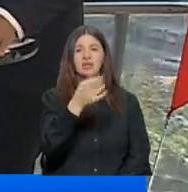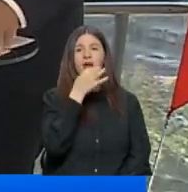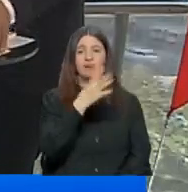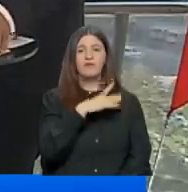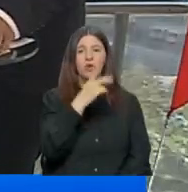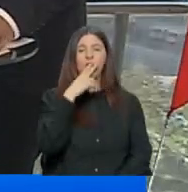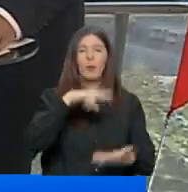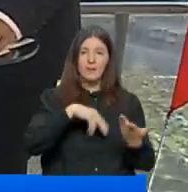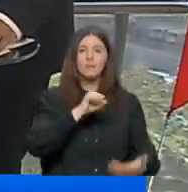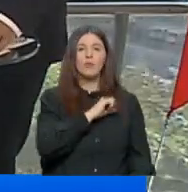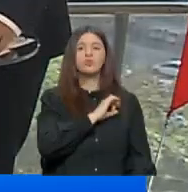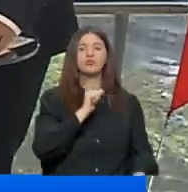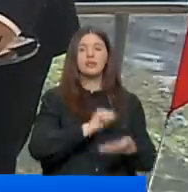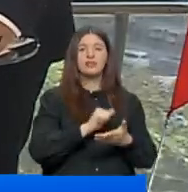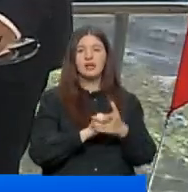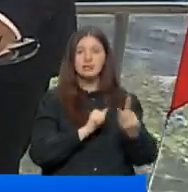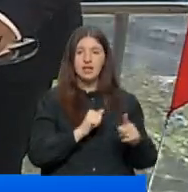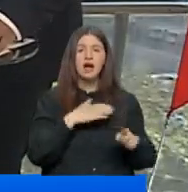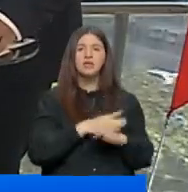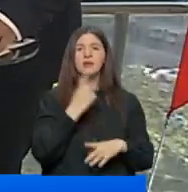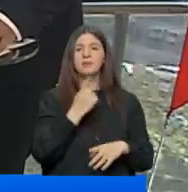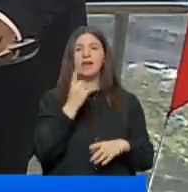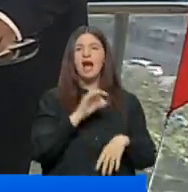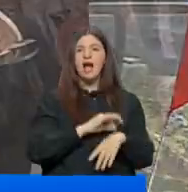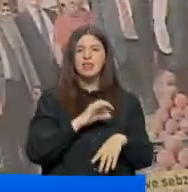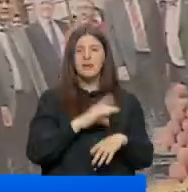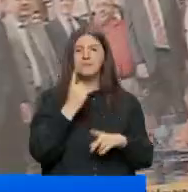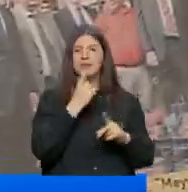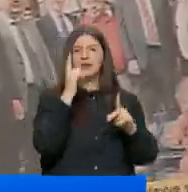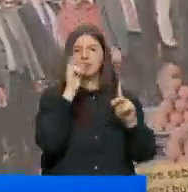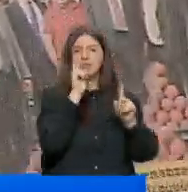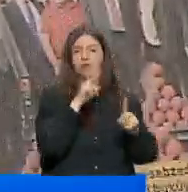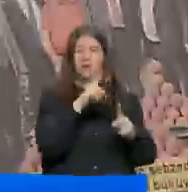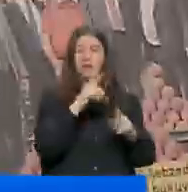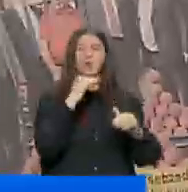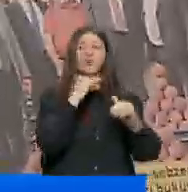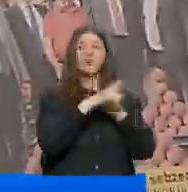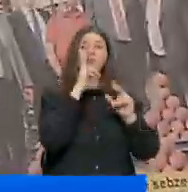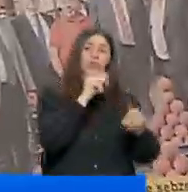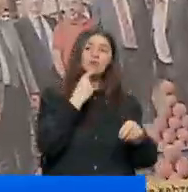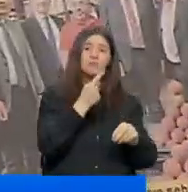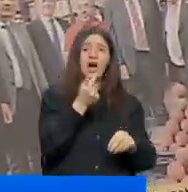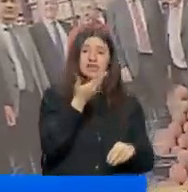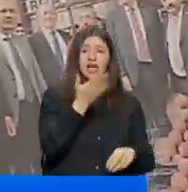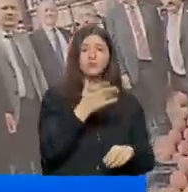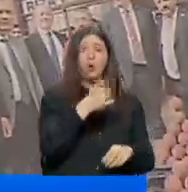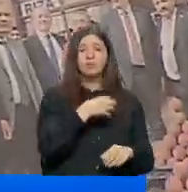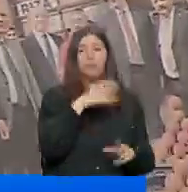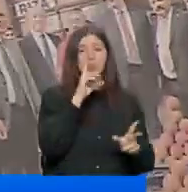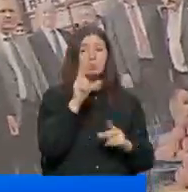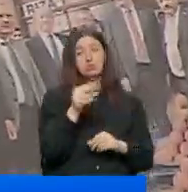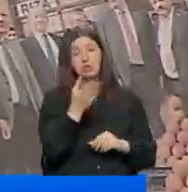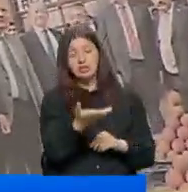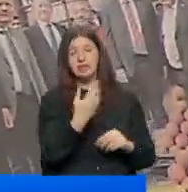haber var, onu da okuyayım Korkusuz Gazetesi'nden. Aslında bir an, bir enstantane, millete uyun demişti, az kalsın o